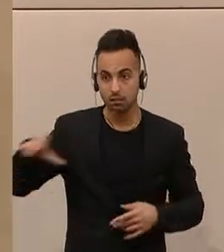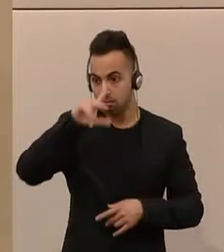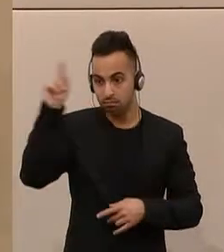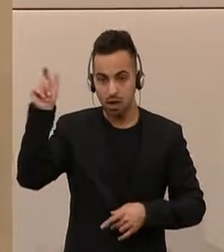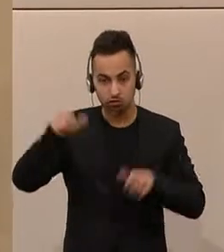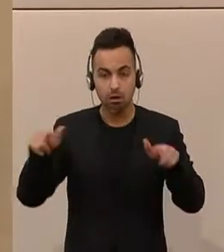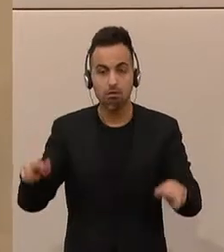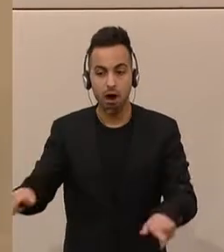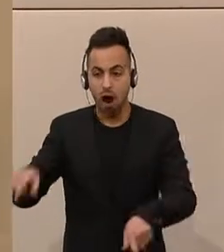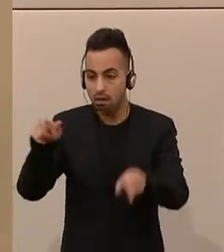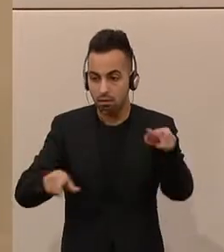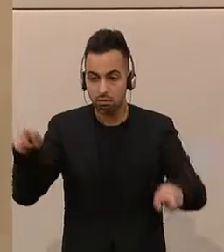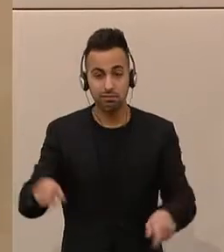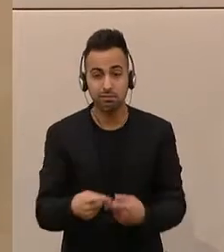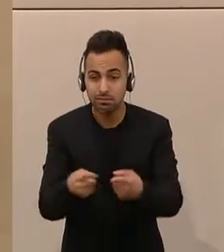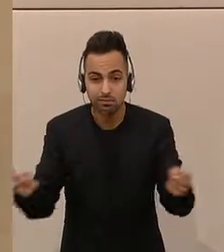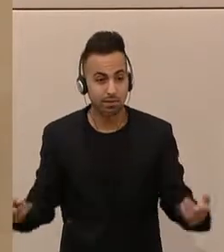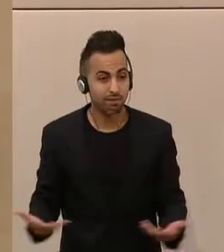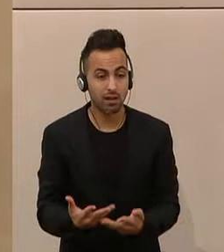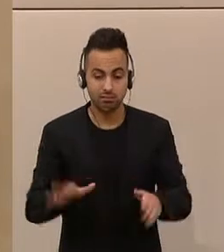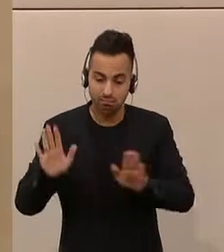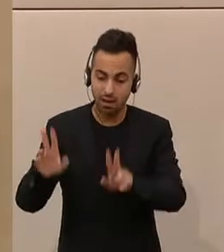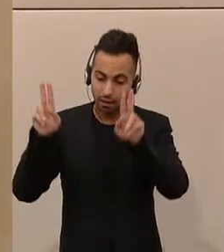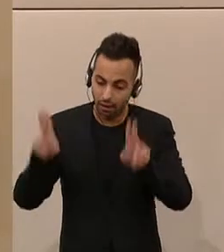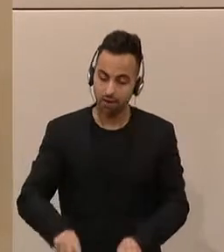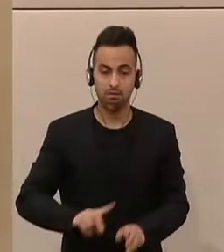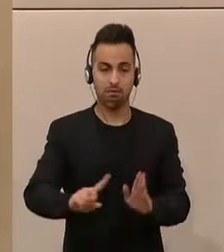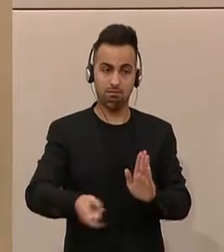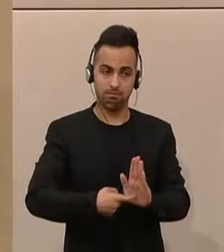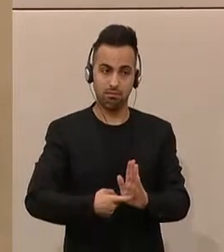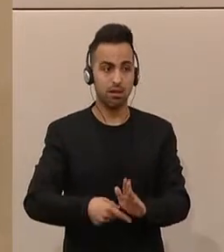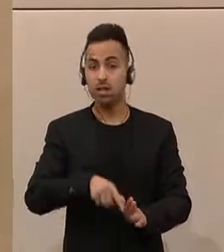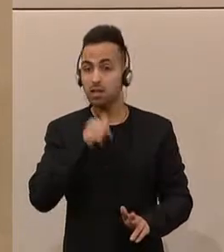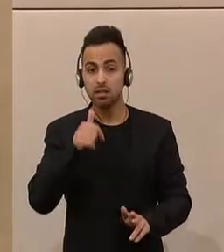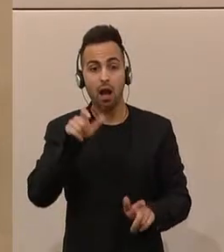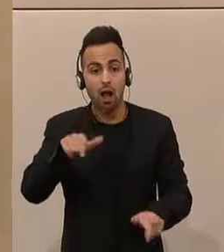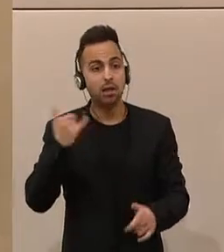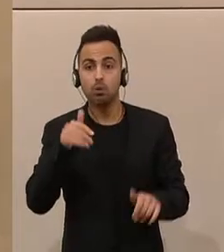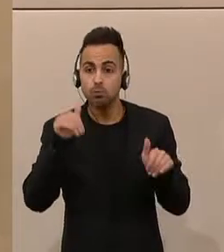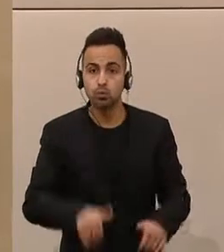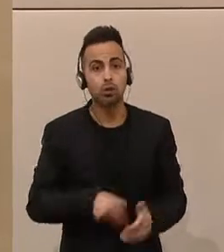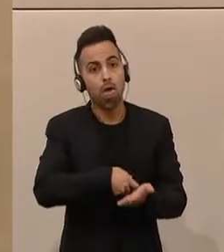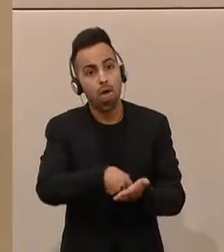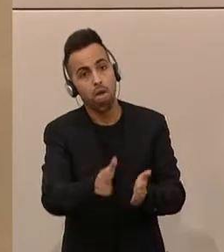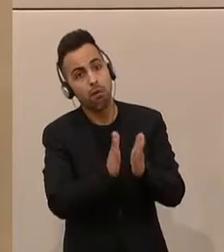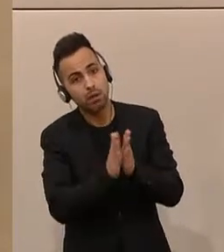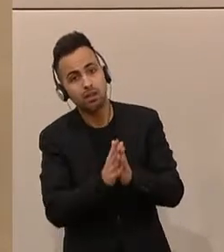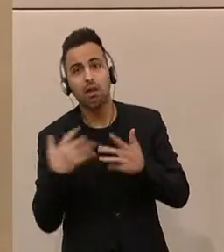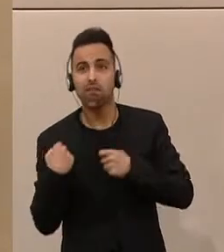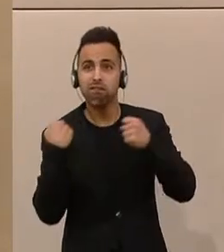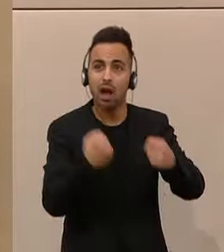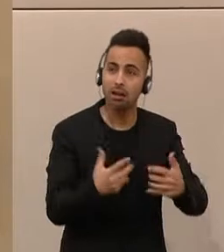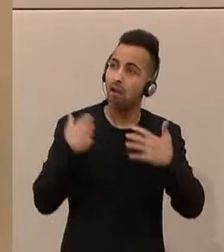haben einfach den Anspruch auf Rechte. Die wollen nicht immer bitten und betteln müssen, dass sie irgendwer fiert.